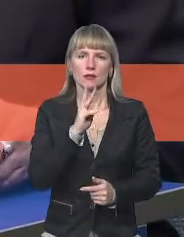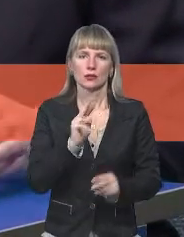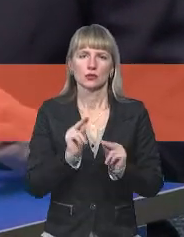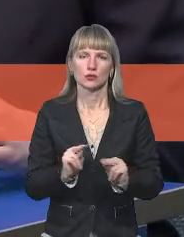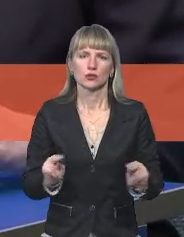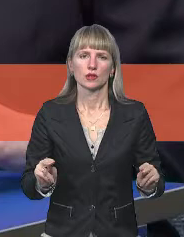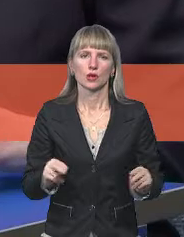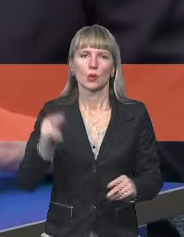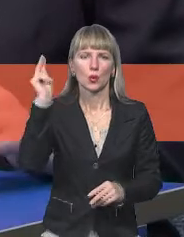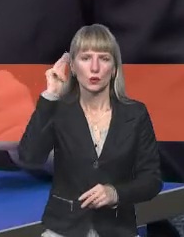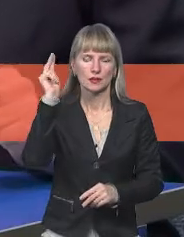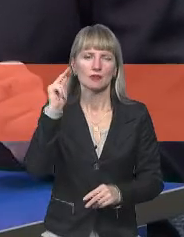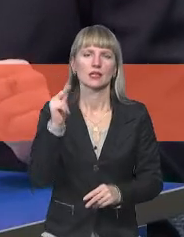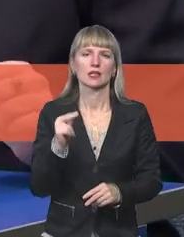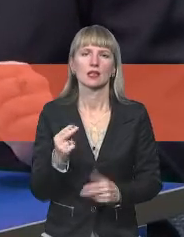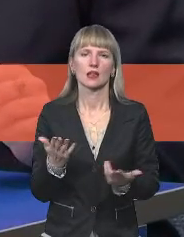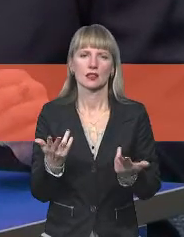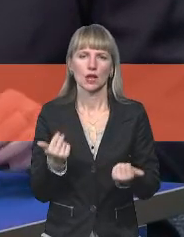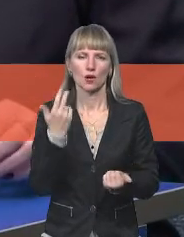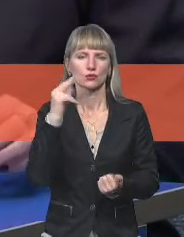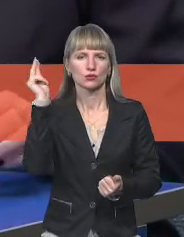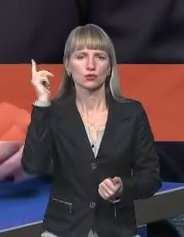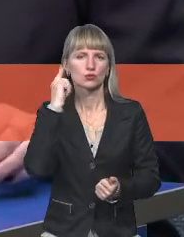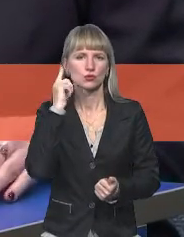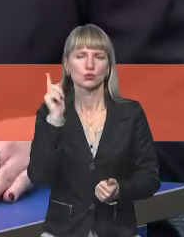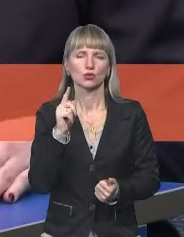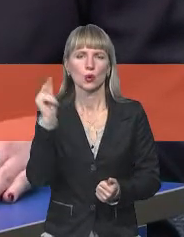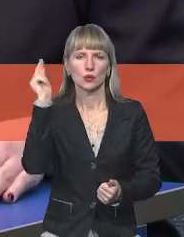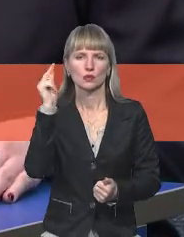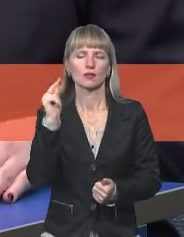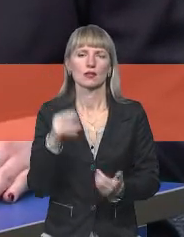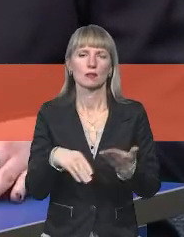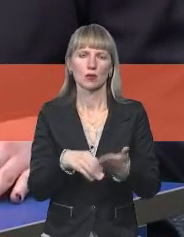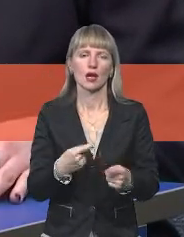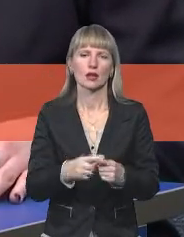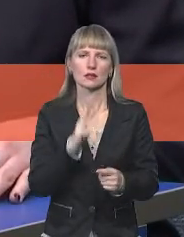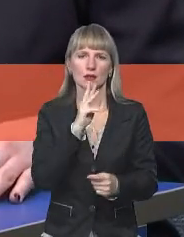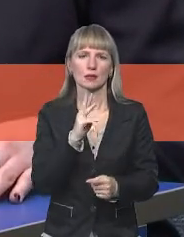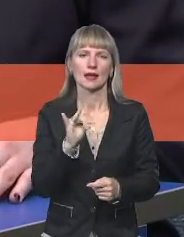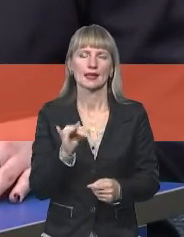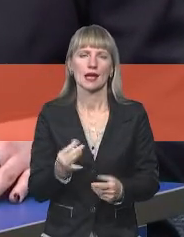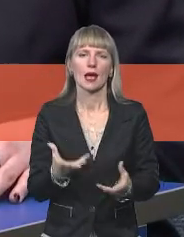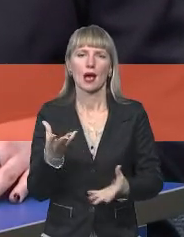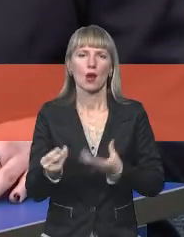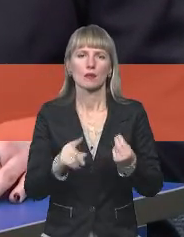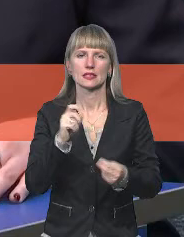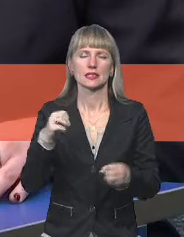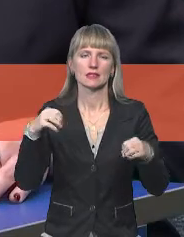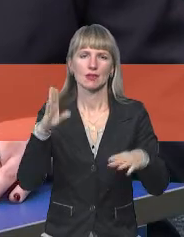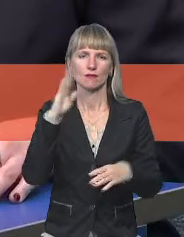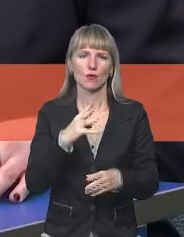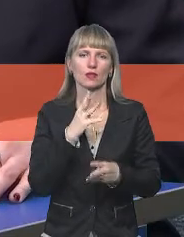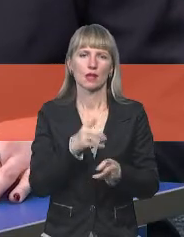вчителям, ну, освітня. Так, коли вони чують, що освітня субвенція, вони повинні розуміти, що це зарплатня та комунальні. Якщо це йде